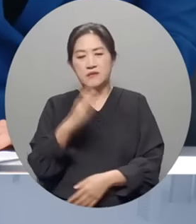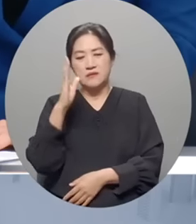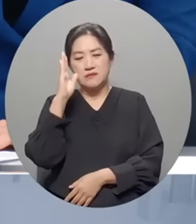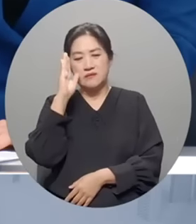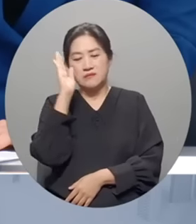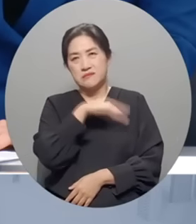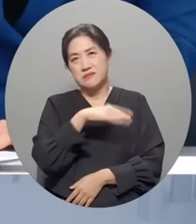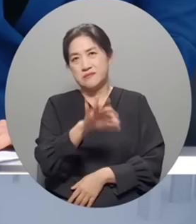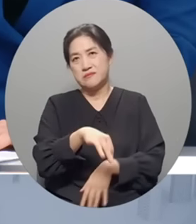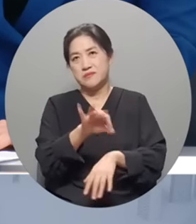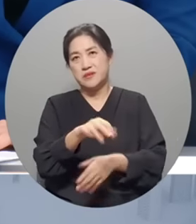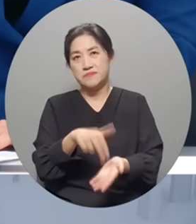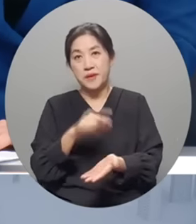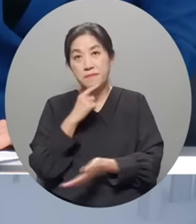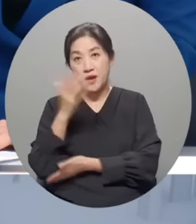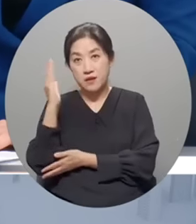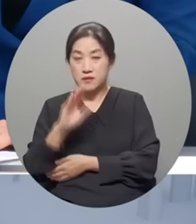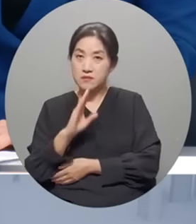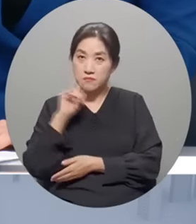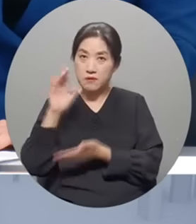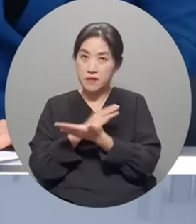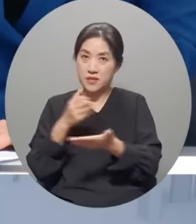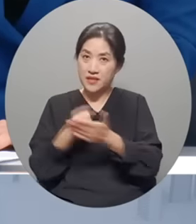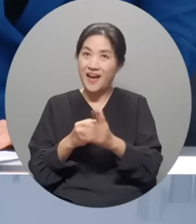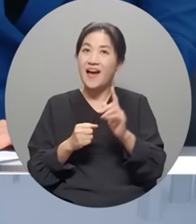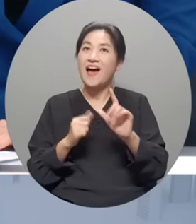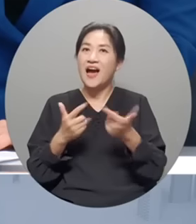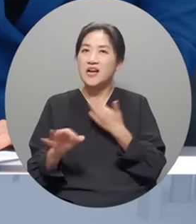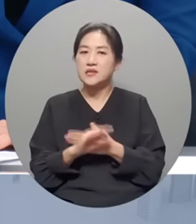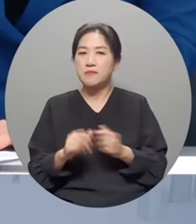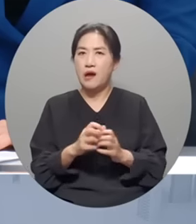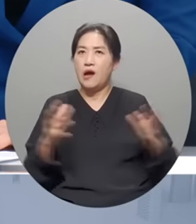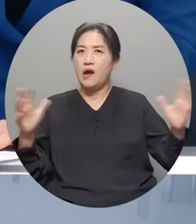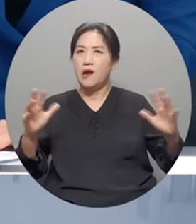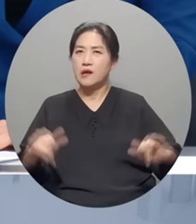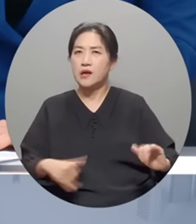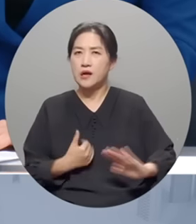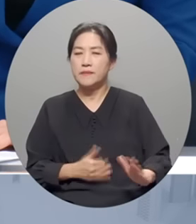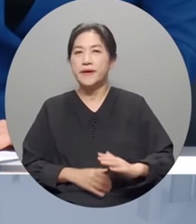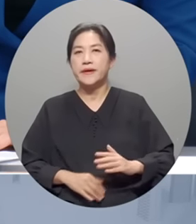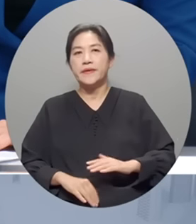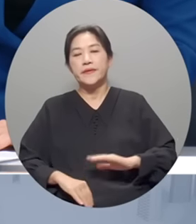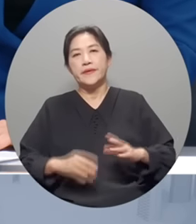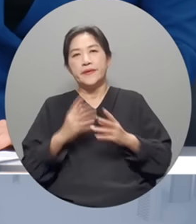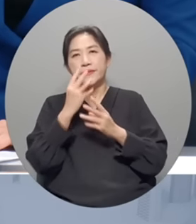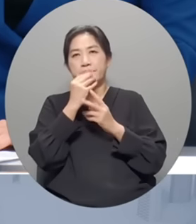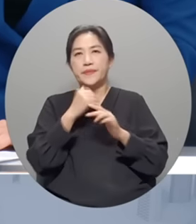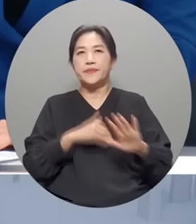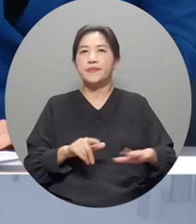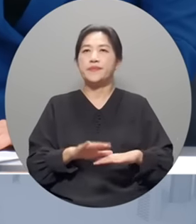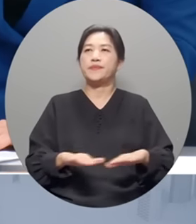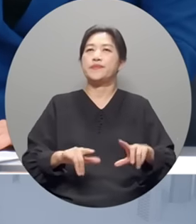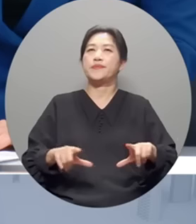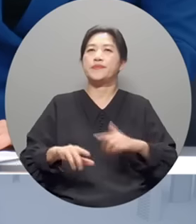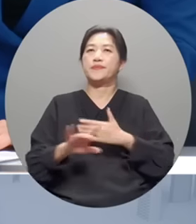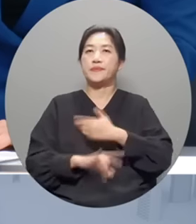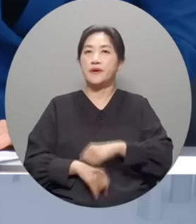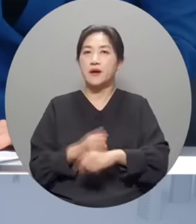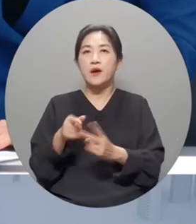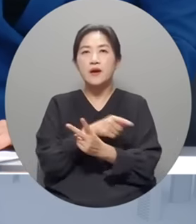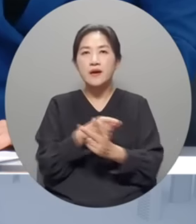아니라는 반응인데 정말 그렇게 판단한 건지 아니면 파장을 의식해 태연한 척 기조를 정한 건지 출입